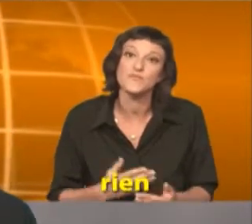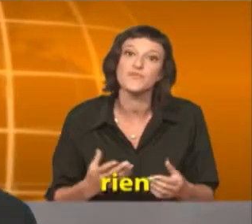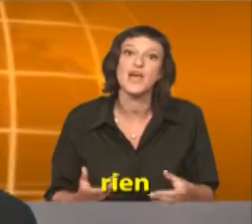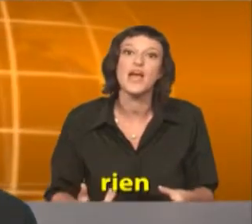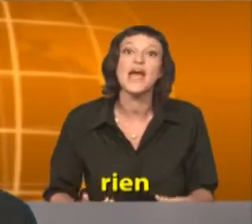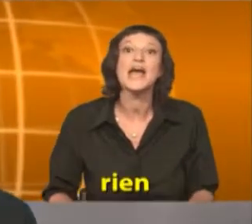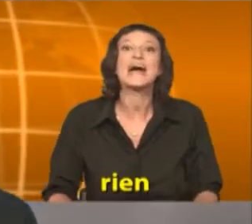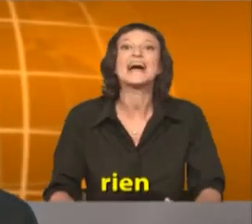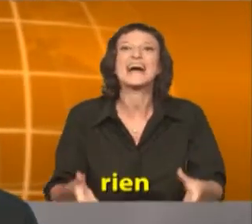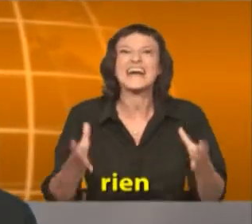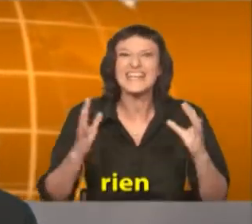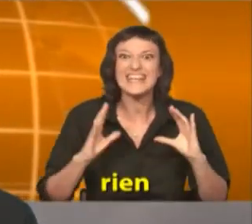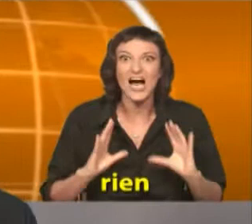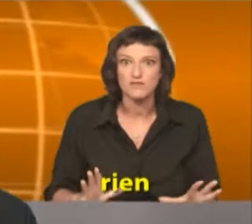contraire.